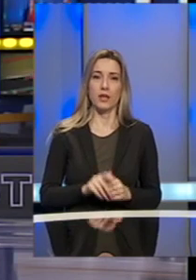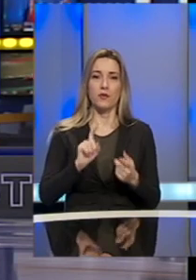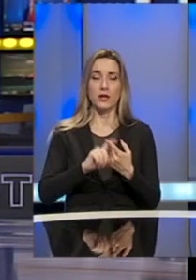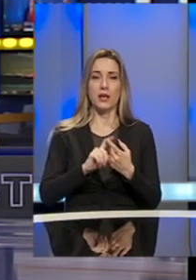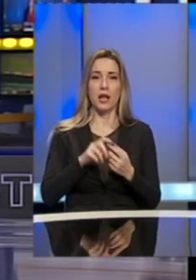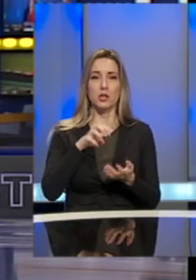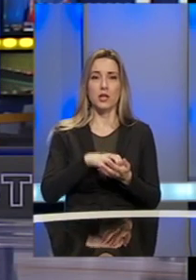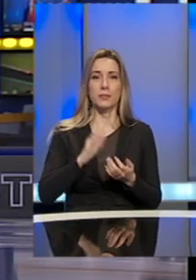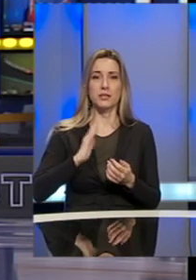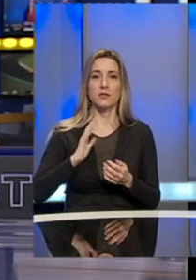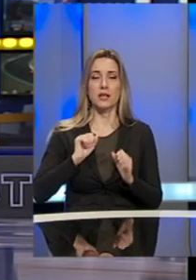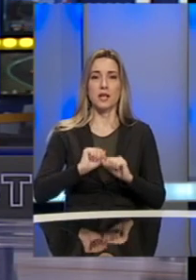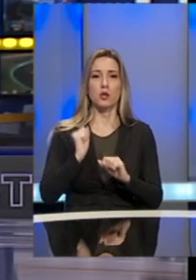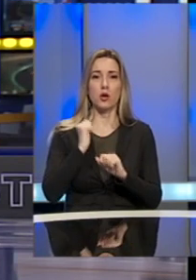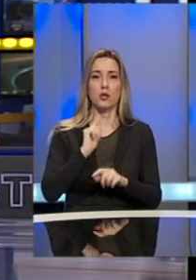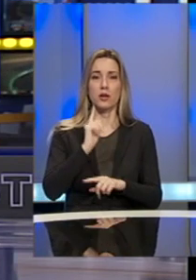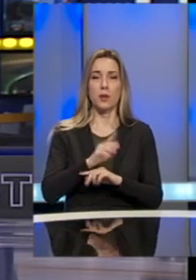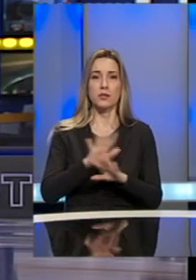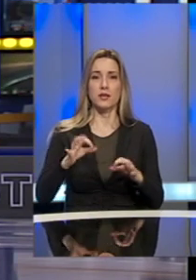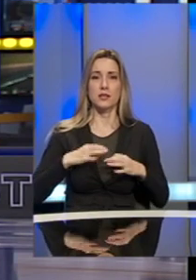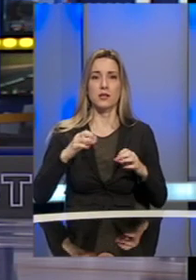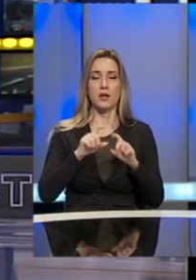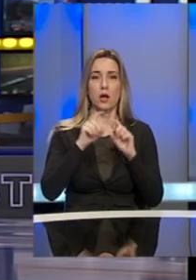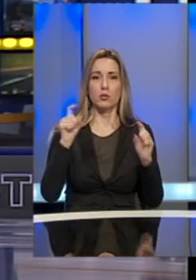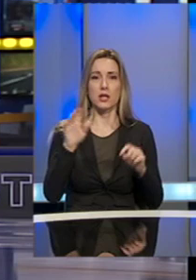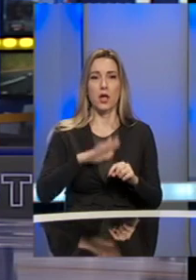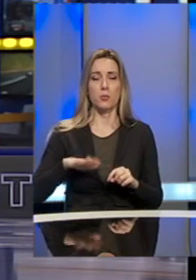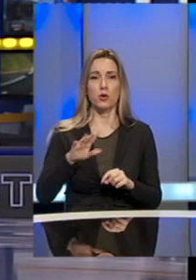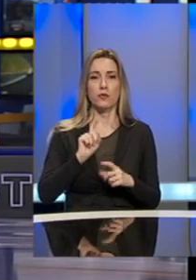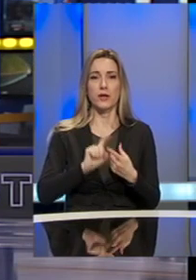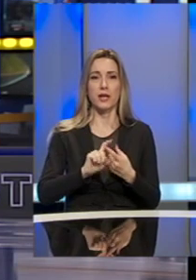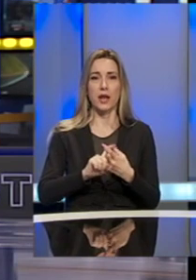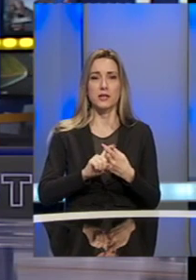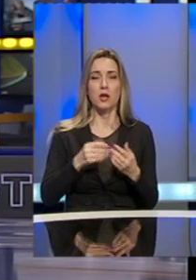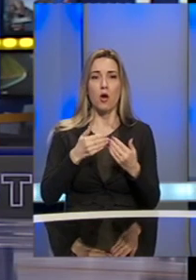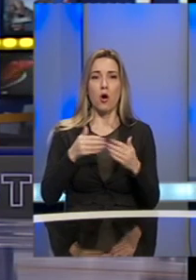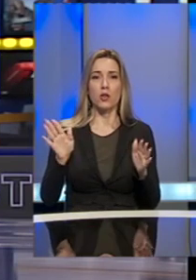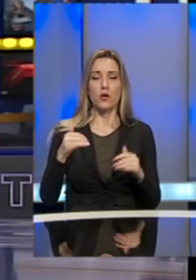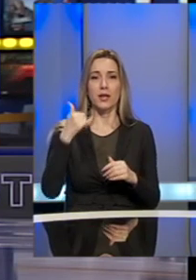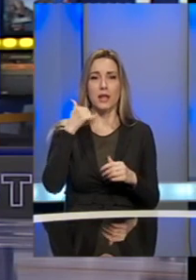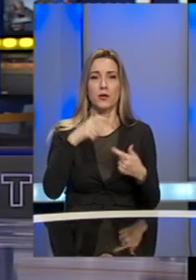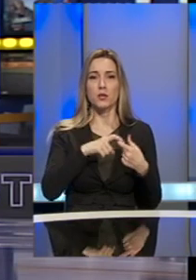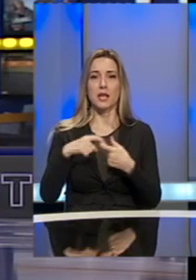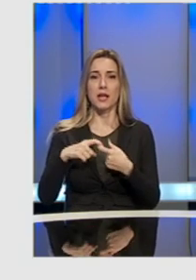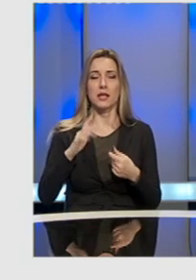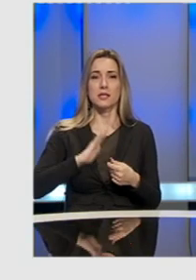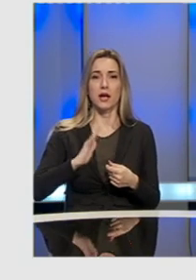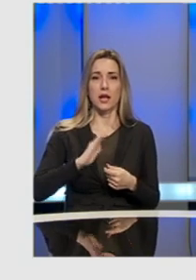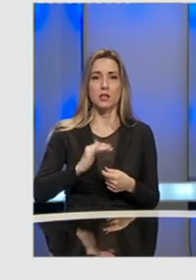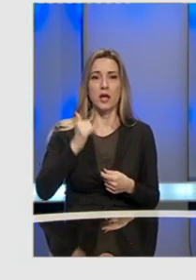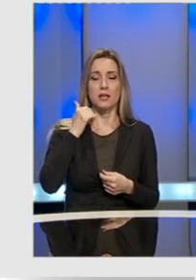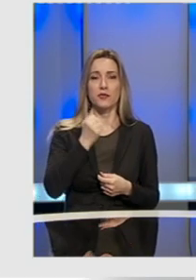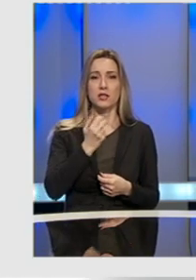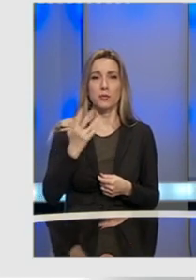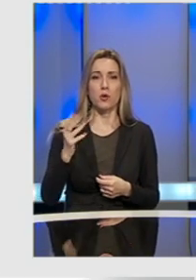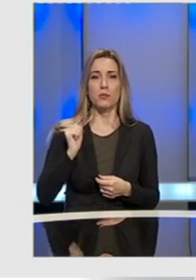Federalni štab civilne zaštite donio je naredbu da sve zdravstvene ustanove na području federacije otvore telefonske linije za građane. Telefonski